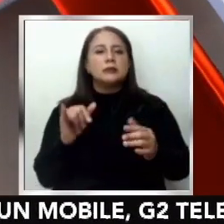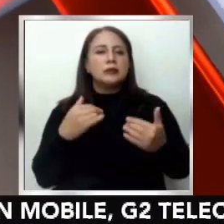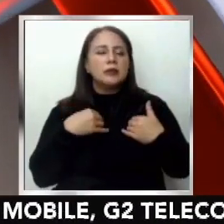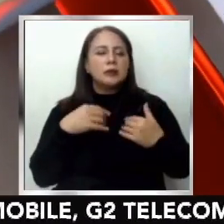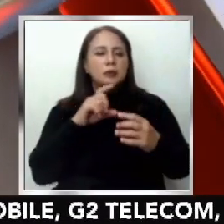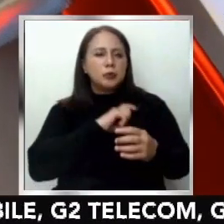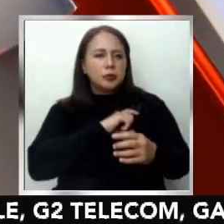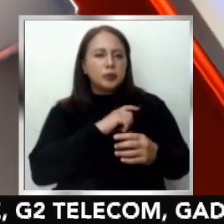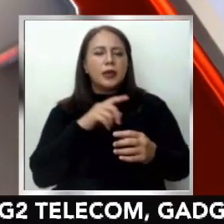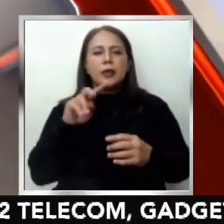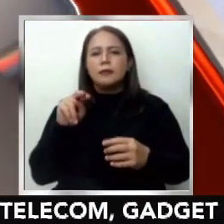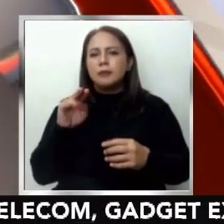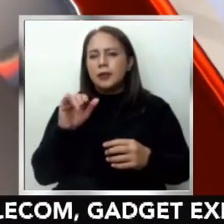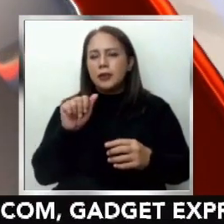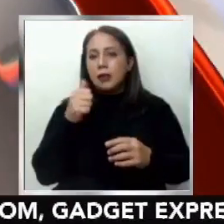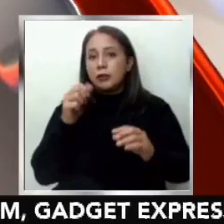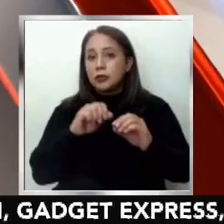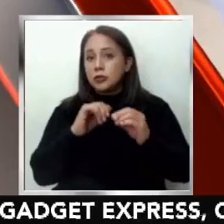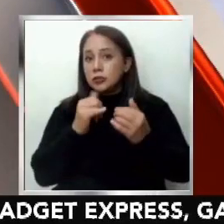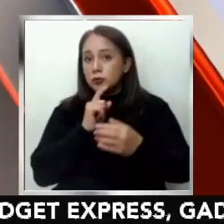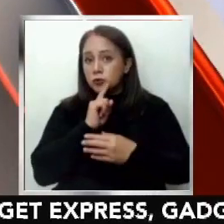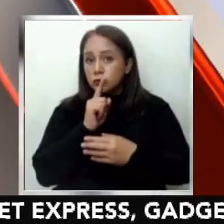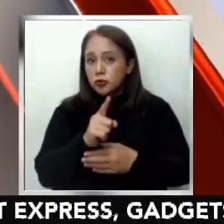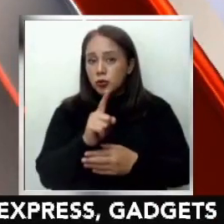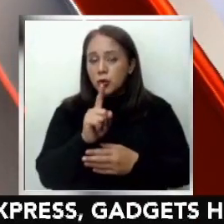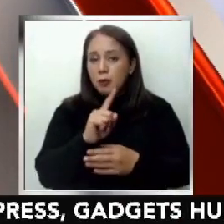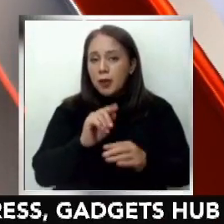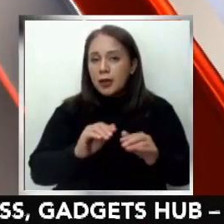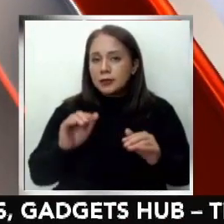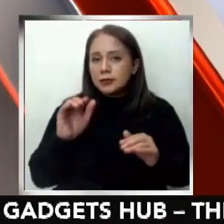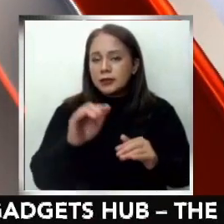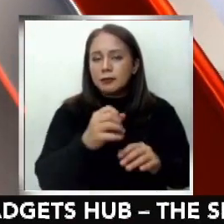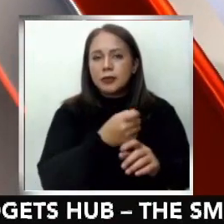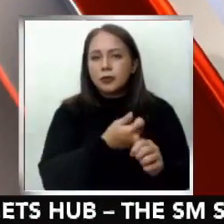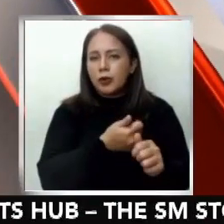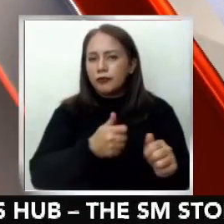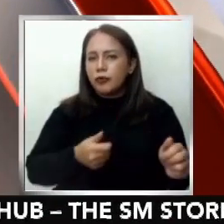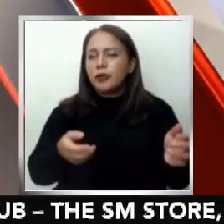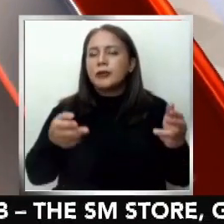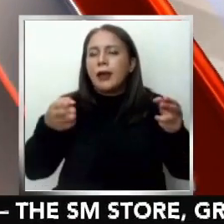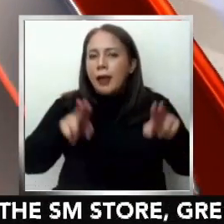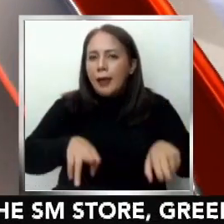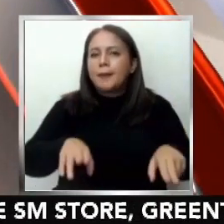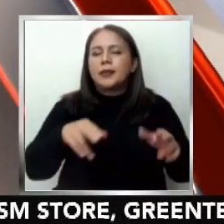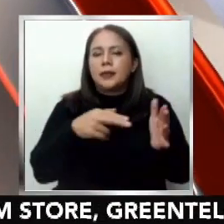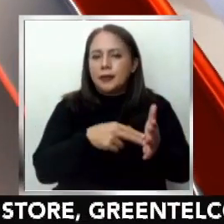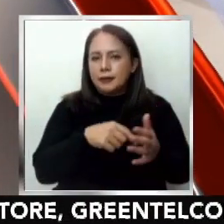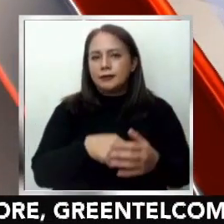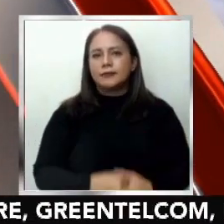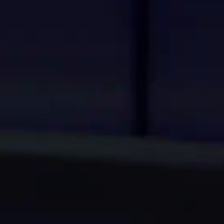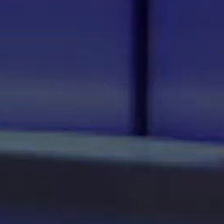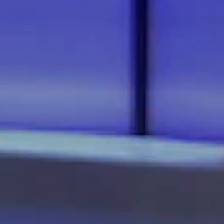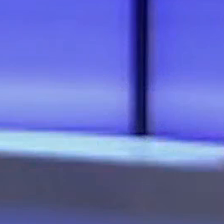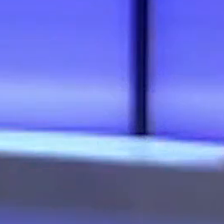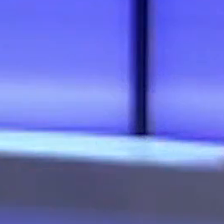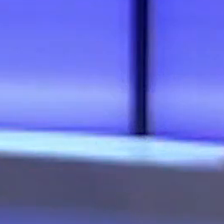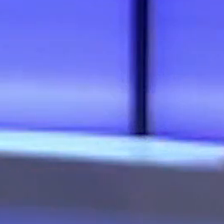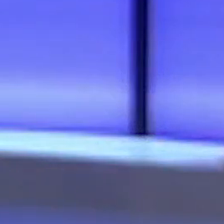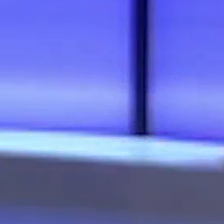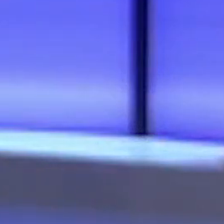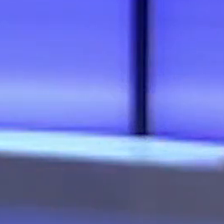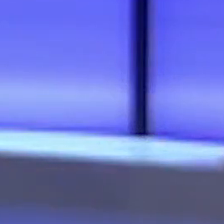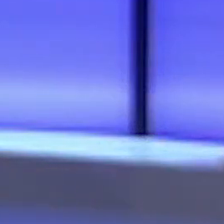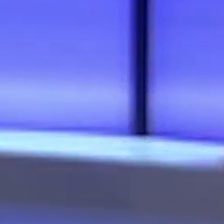iba pang ahensya para masiguro ang mga hakbang para maiwasang maulit ang ganitong pangyayari. Good news